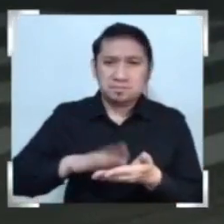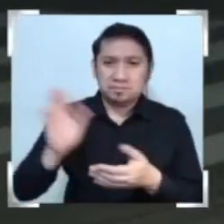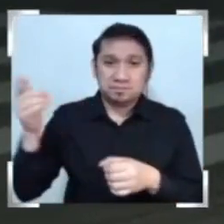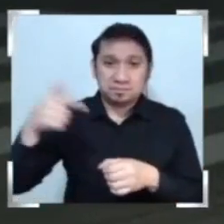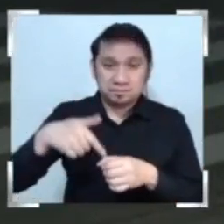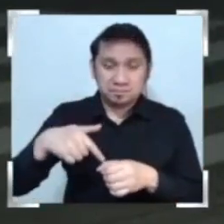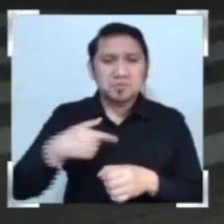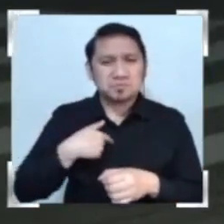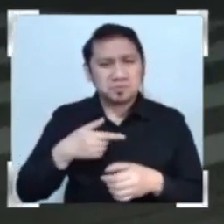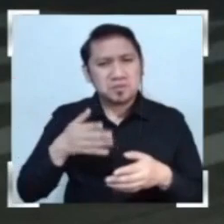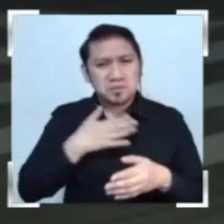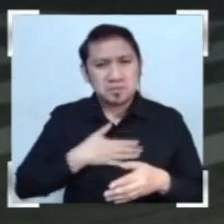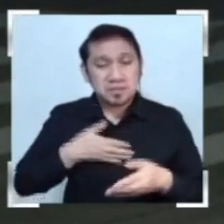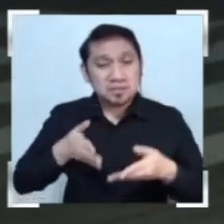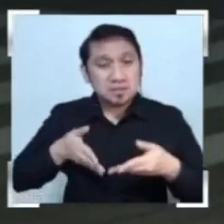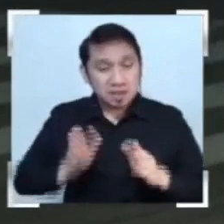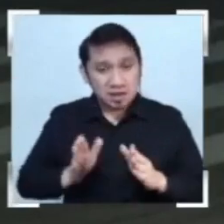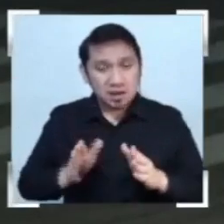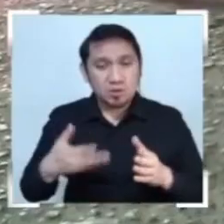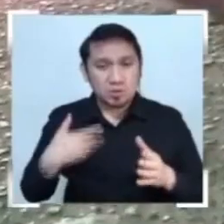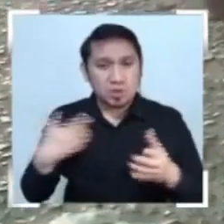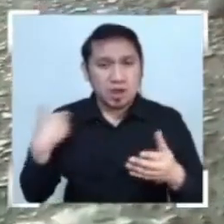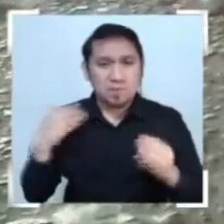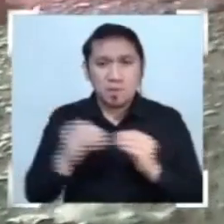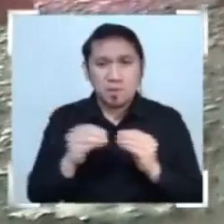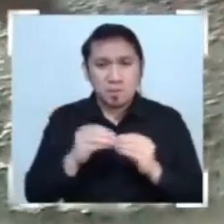pasahe para madagdagan ang kanilang kita.